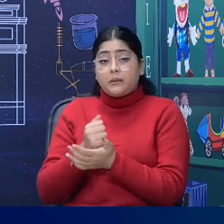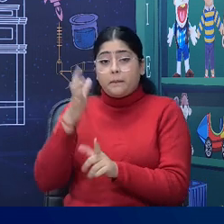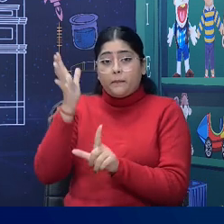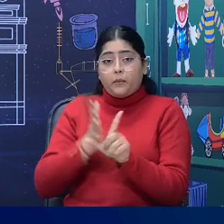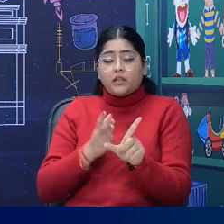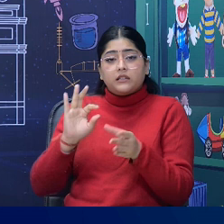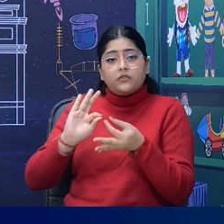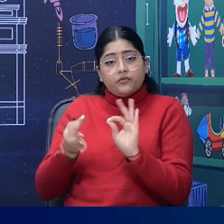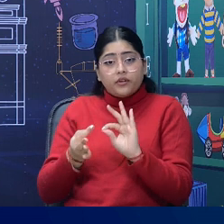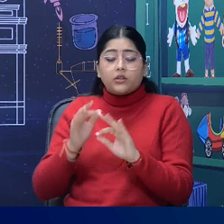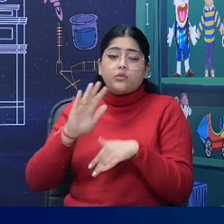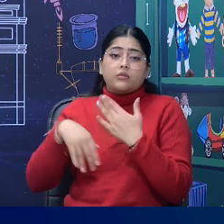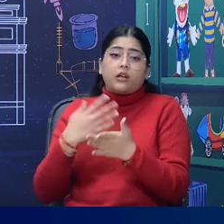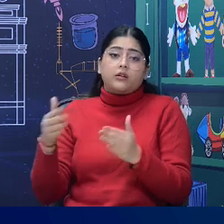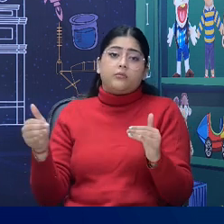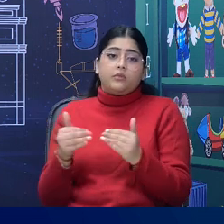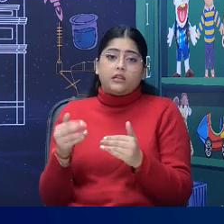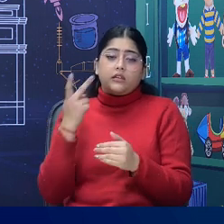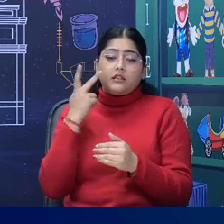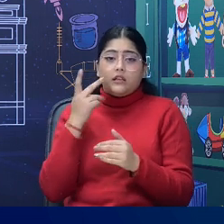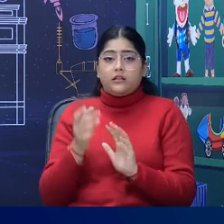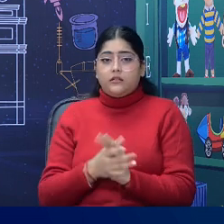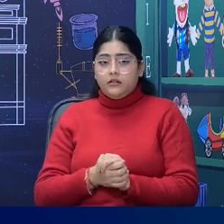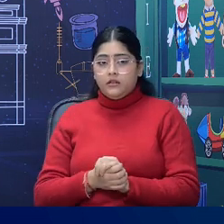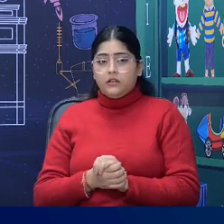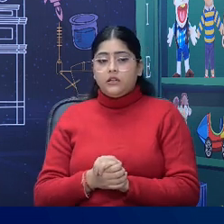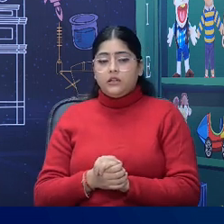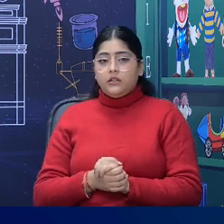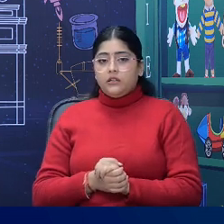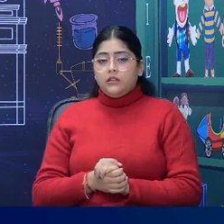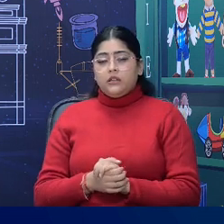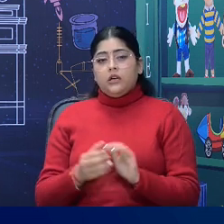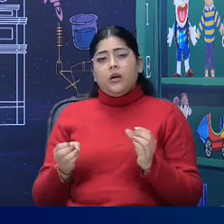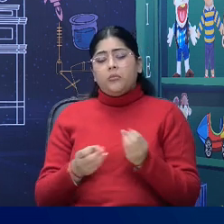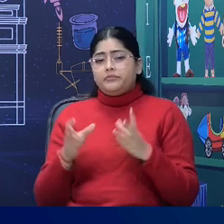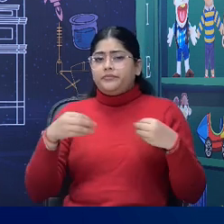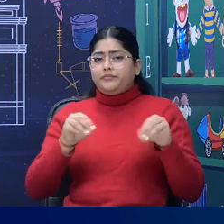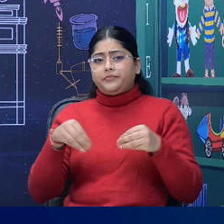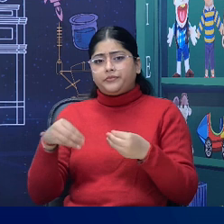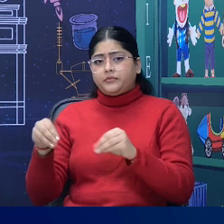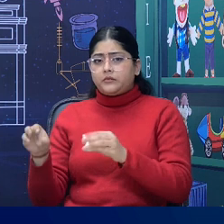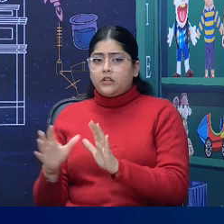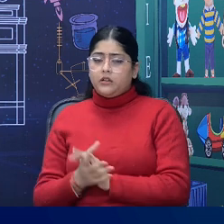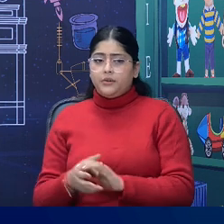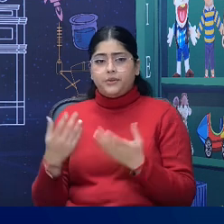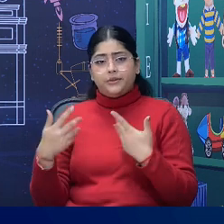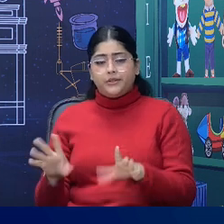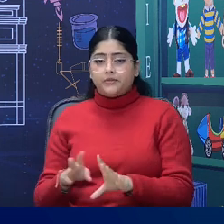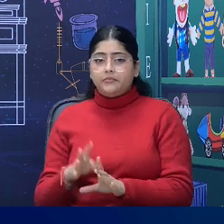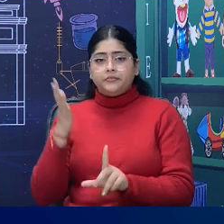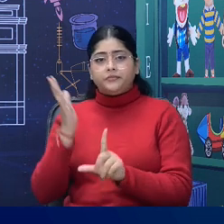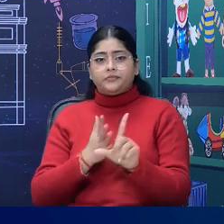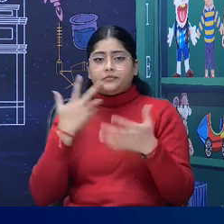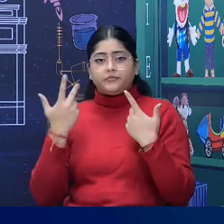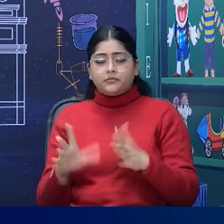लगी लेखक भी उससे मिलता रहता था देखता रहता था तो उसकी काफी बिक्री हुई तो काफी बिक्री होने के बाद उसने कहा अब तो बिक्री हो गई है 5 साल हो